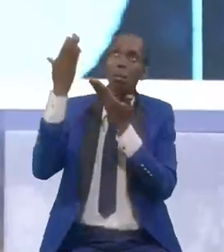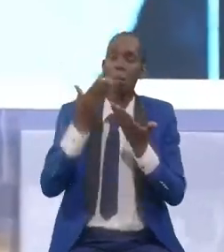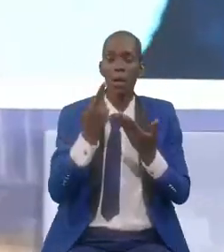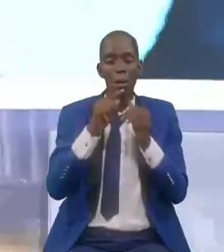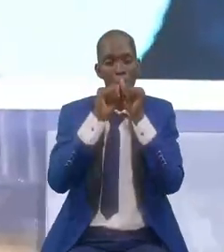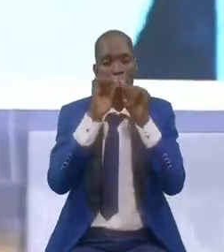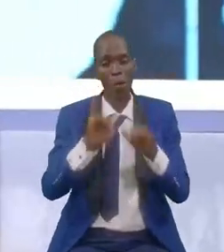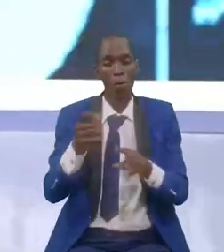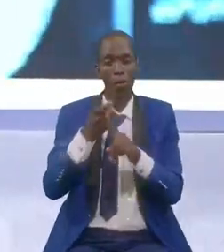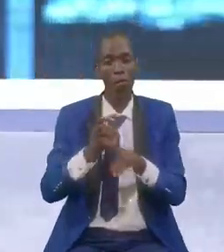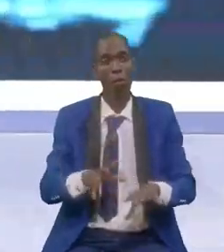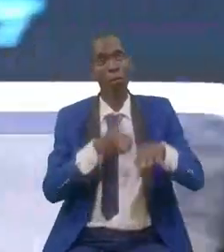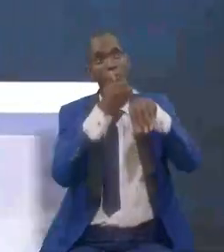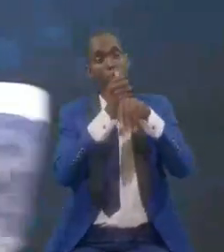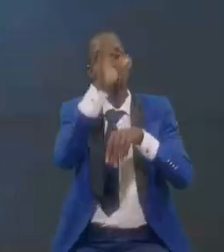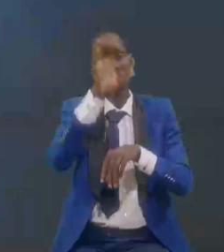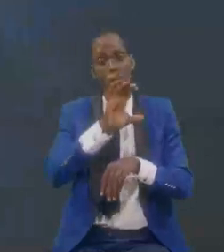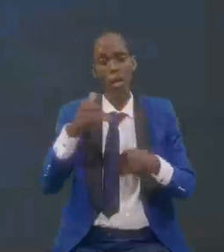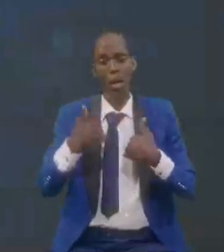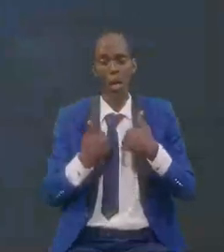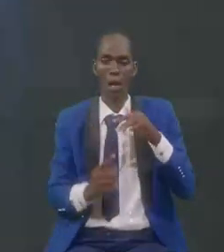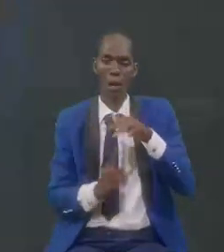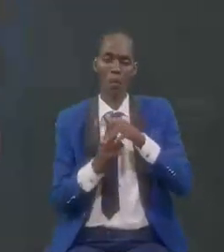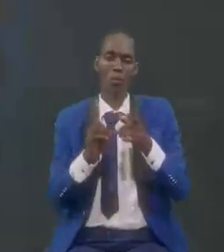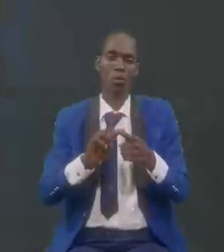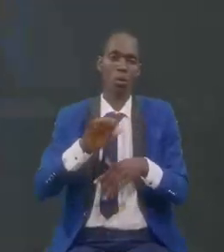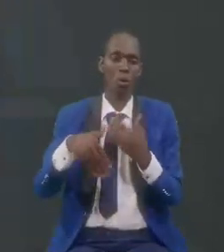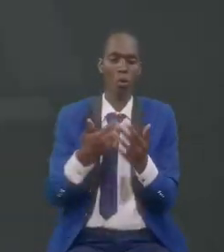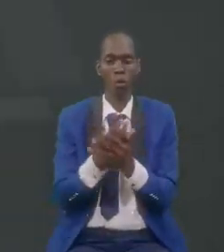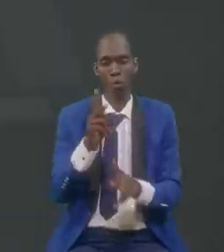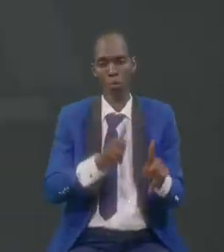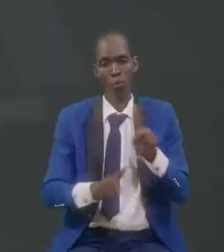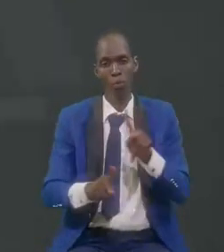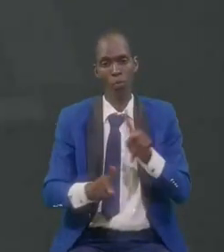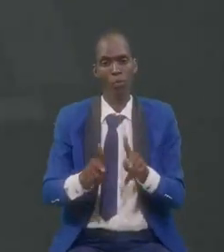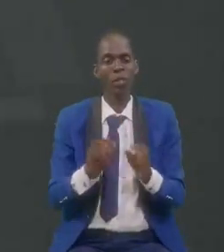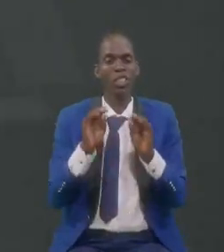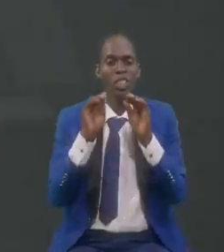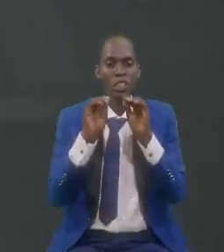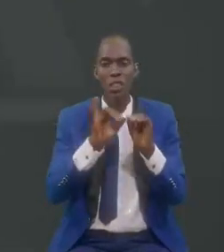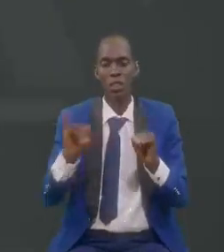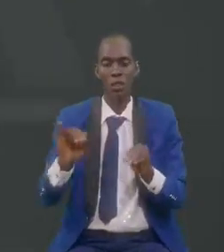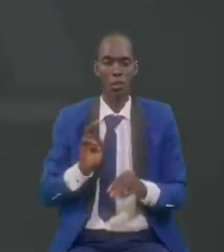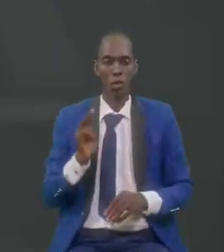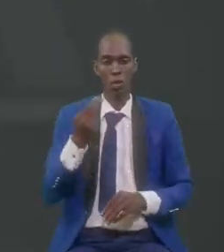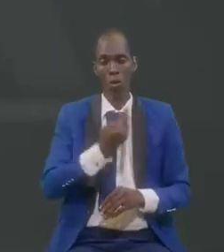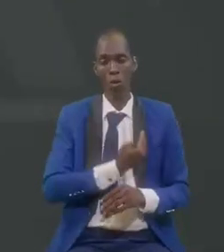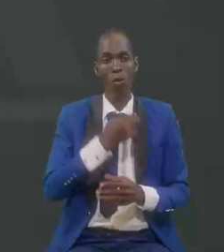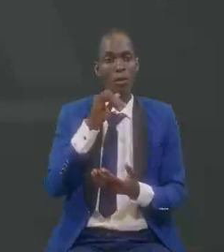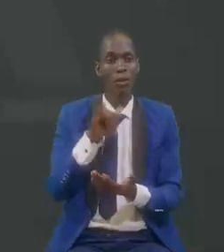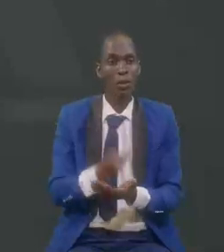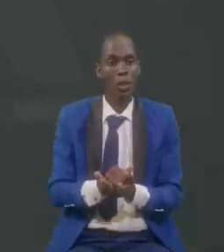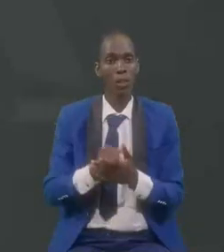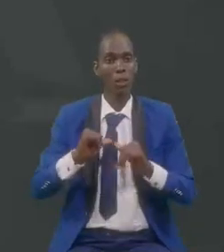du calvaire, a été manifestée à tous les hommes. Verset 12, elle nous enseigne à